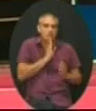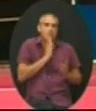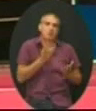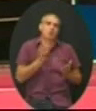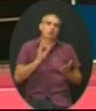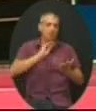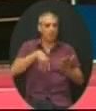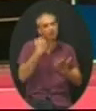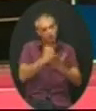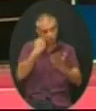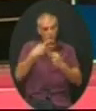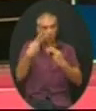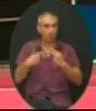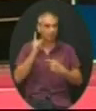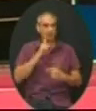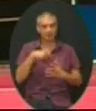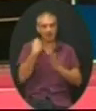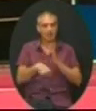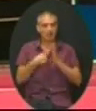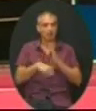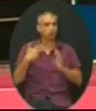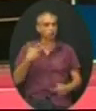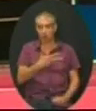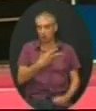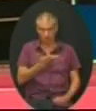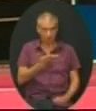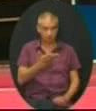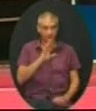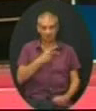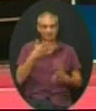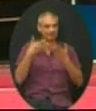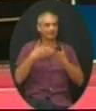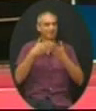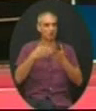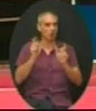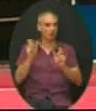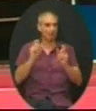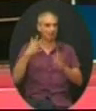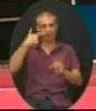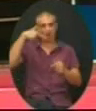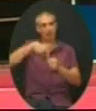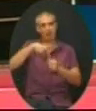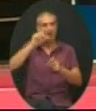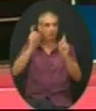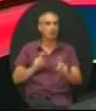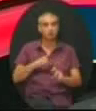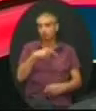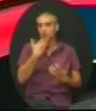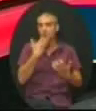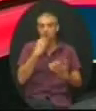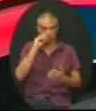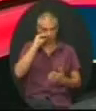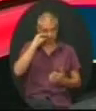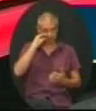של אישור הפרויקט הזה שנקרא רכש הצוללות, שלא לדבר על אותן ספינות מגן לאסדות הגז, ולפי מה שהוא מתאר,